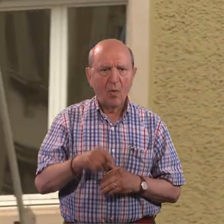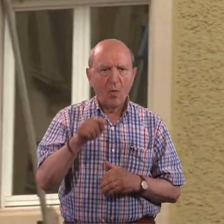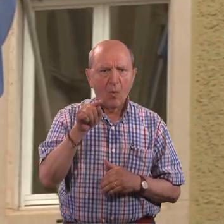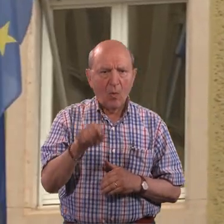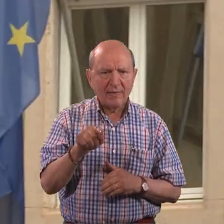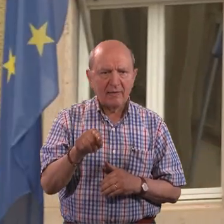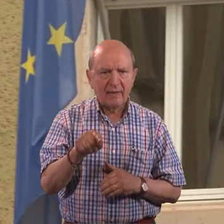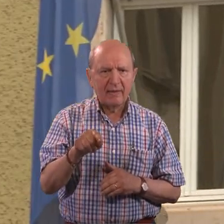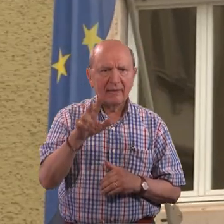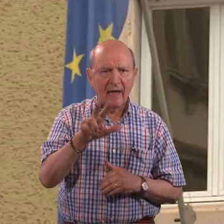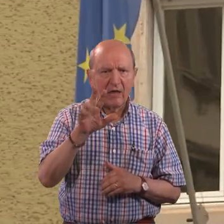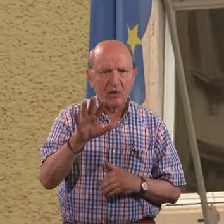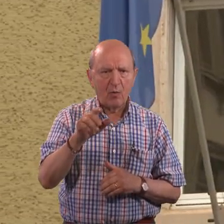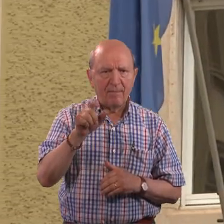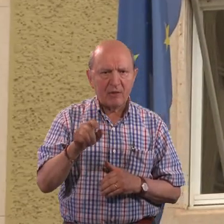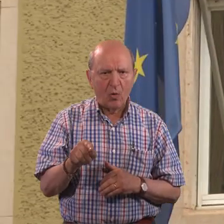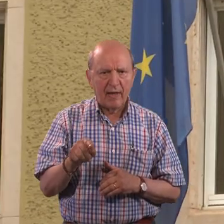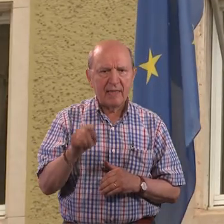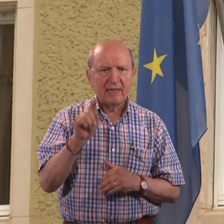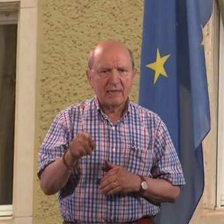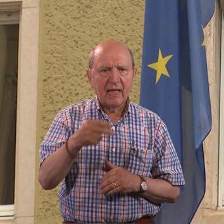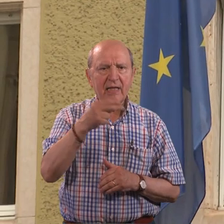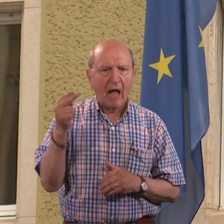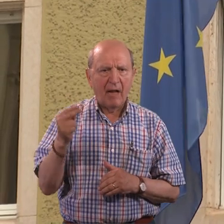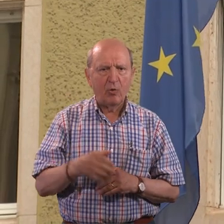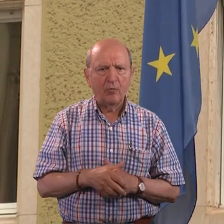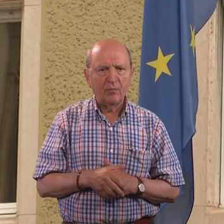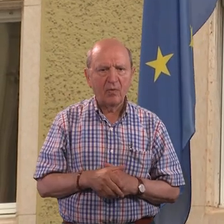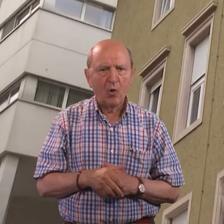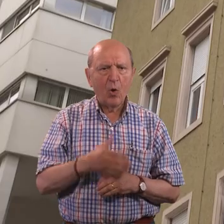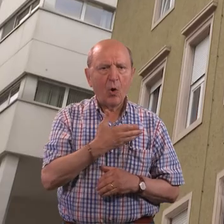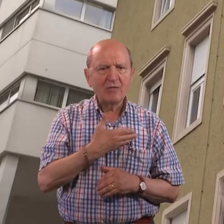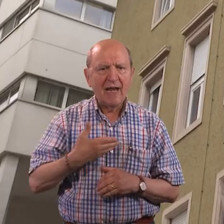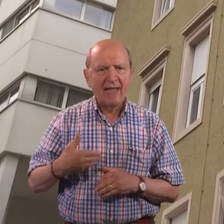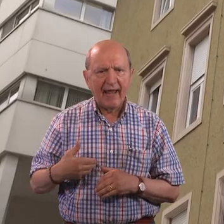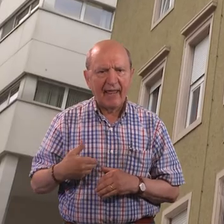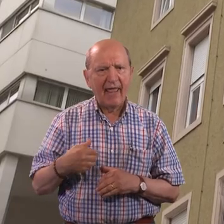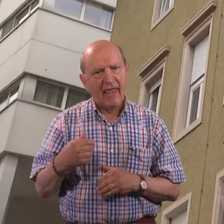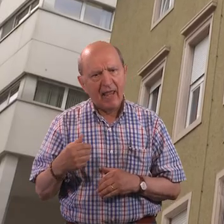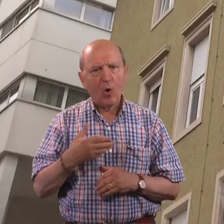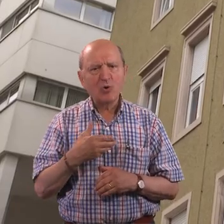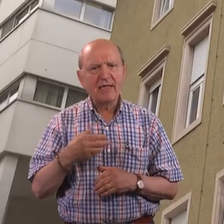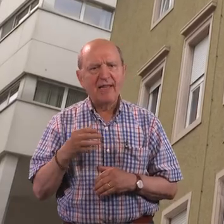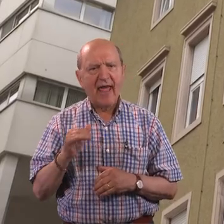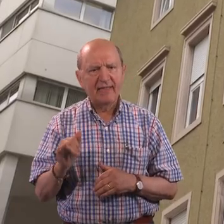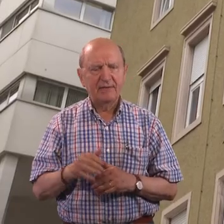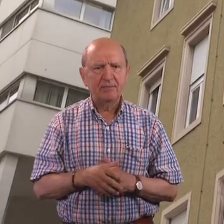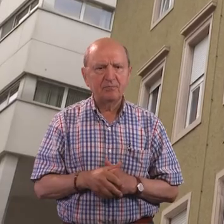Queste 35 persone si chiamano consigliere e consiglieri provinciali